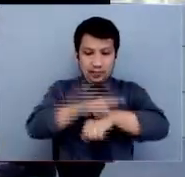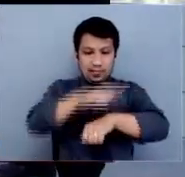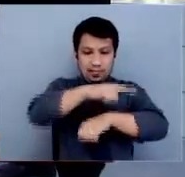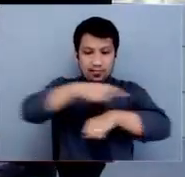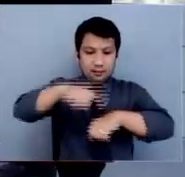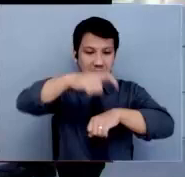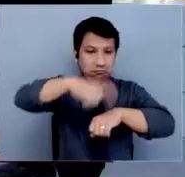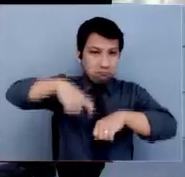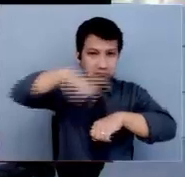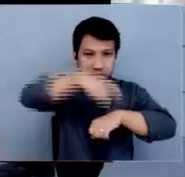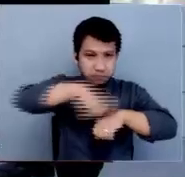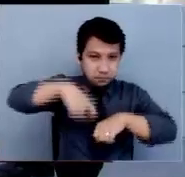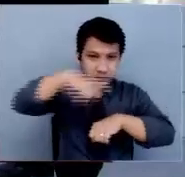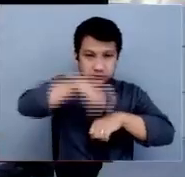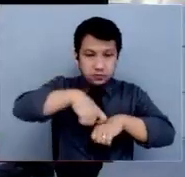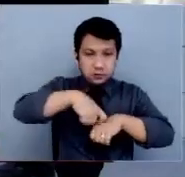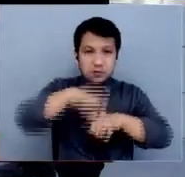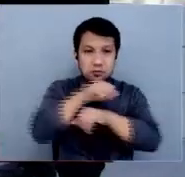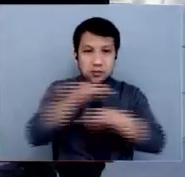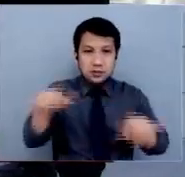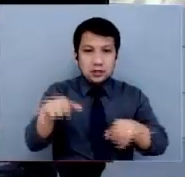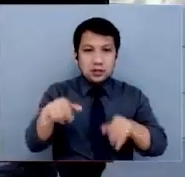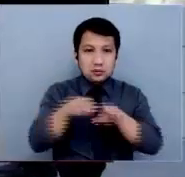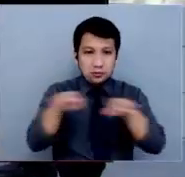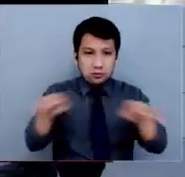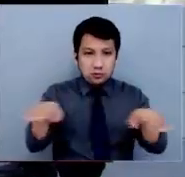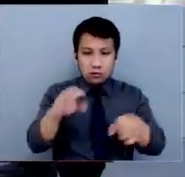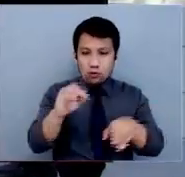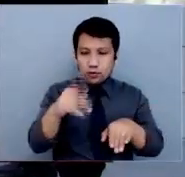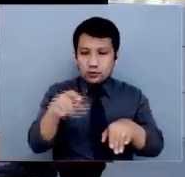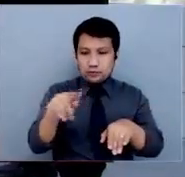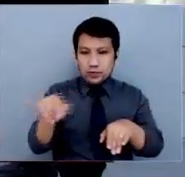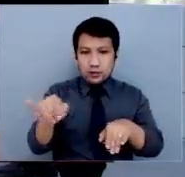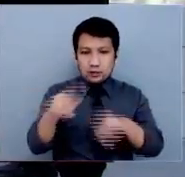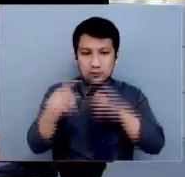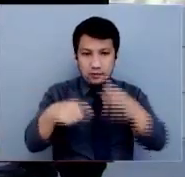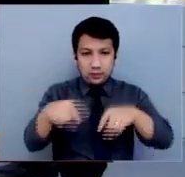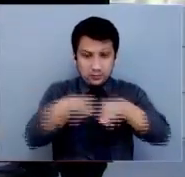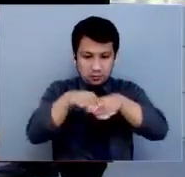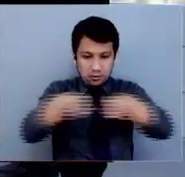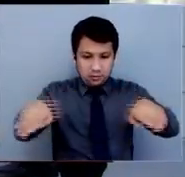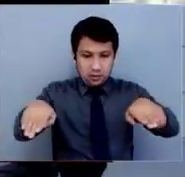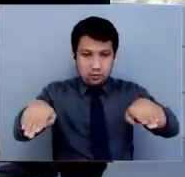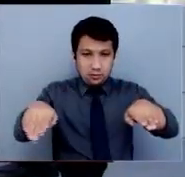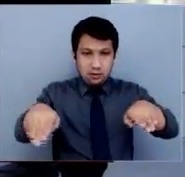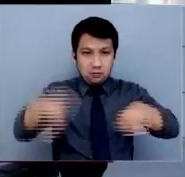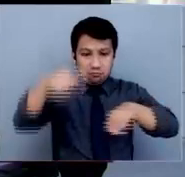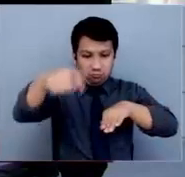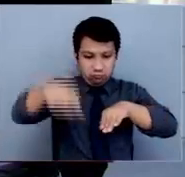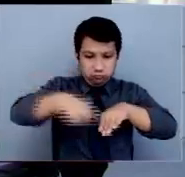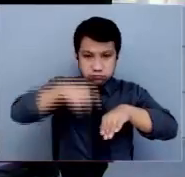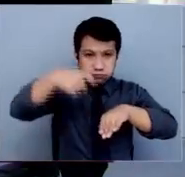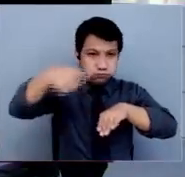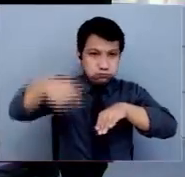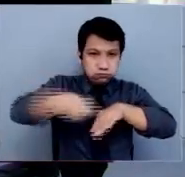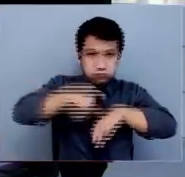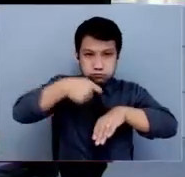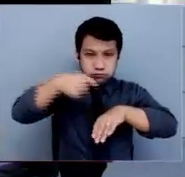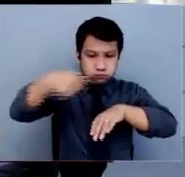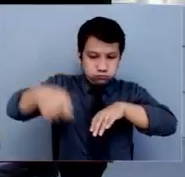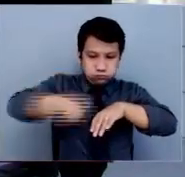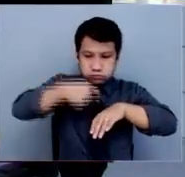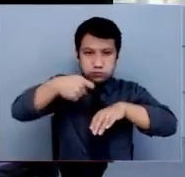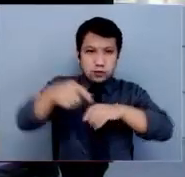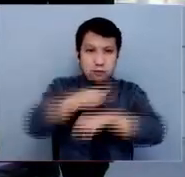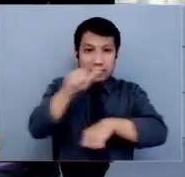operasyon. Halimbawa lang dito ang open pit mining. Sa open pit mining, unti-unting inuuka o hinuhukay ang lupa